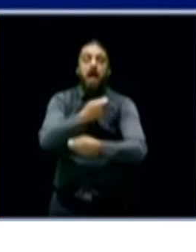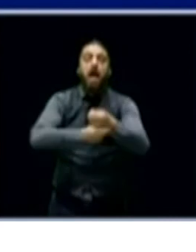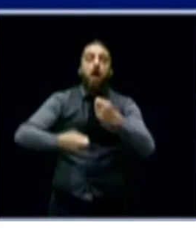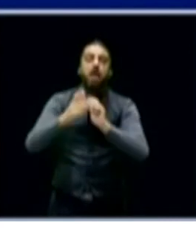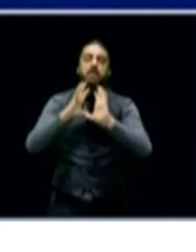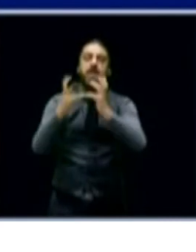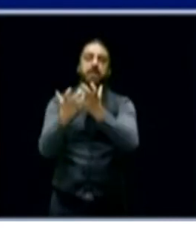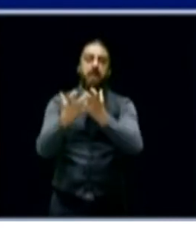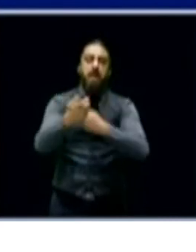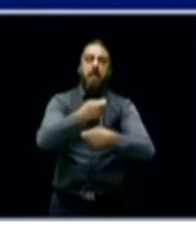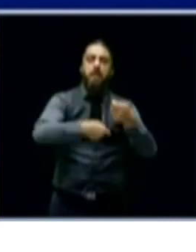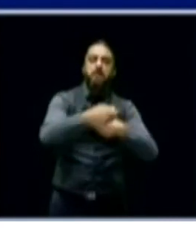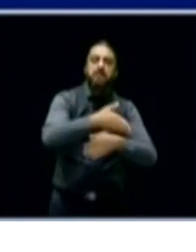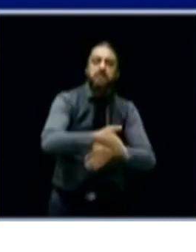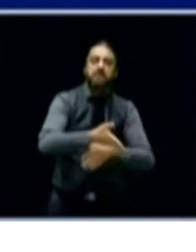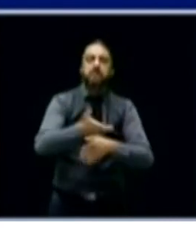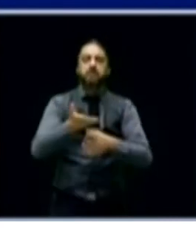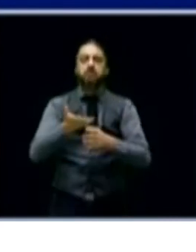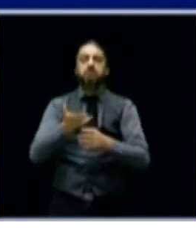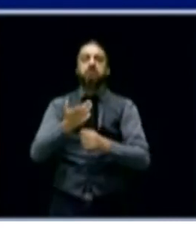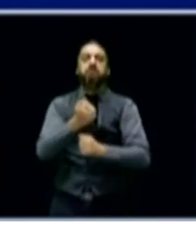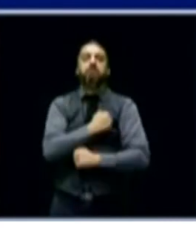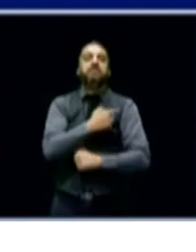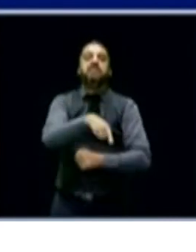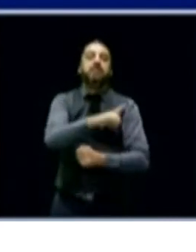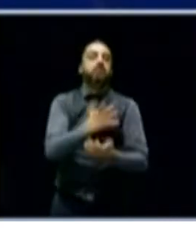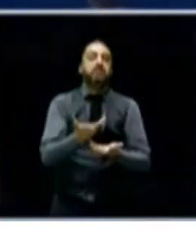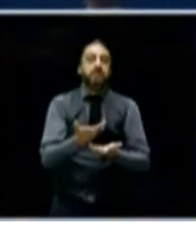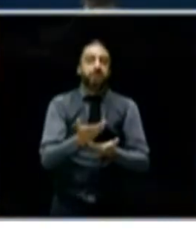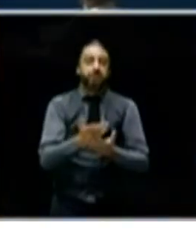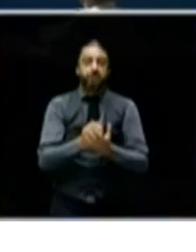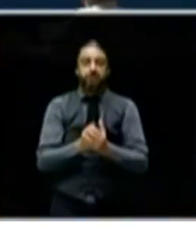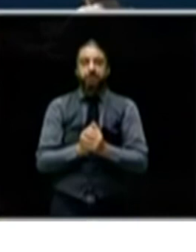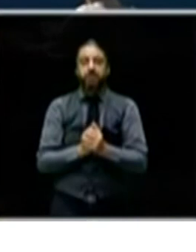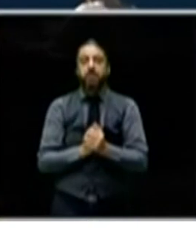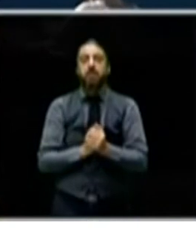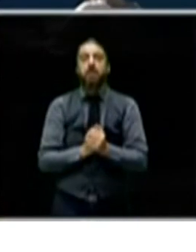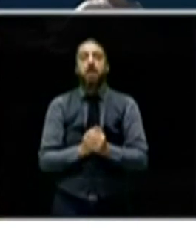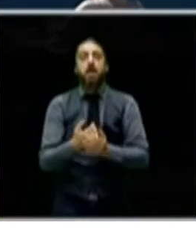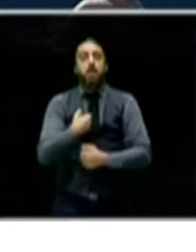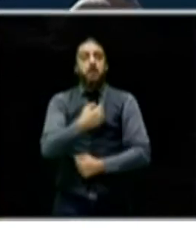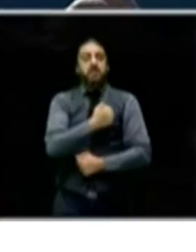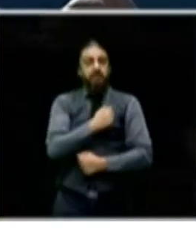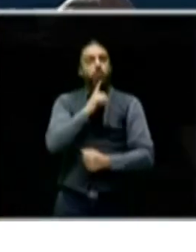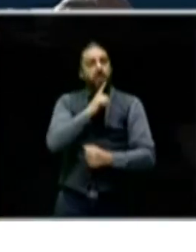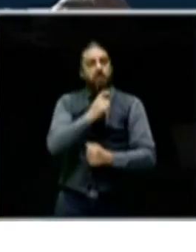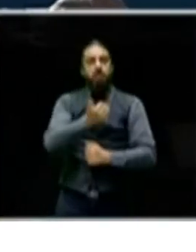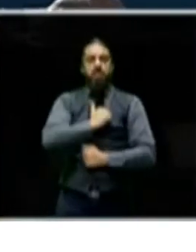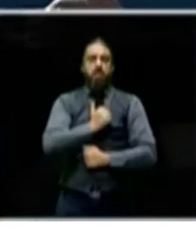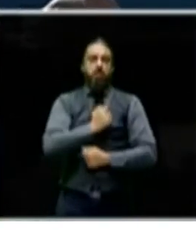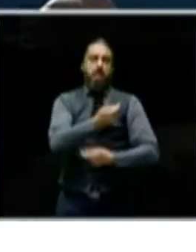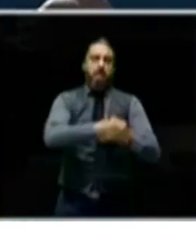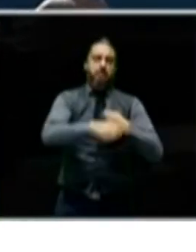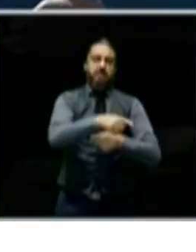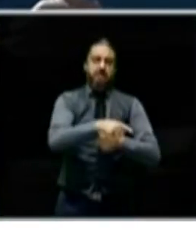και οι επιχειρήσεις σε αυτήν την προοπτική. Επειδή πιστεύω ότι και οι επιχειρηματίες βλέπουν ότι κάποια